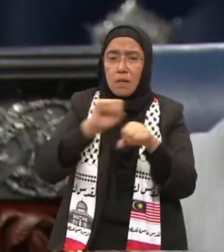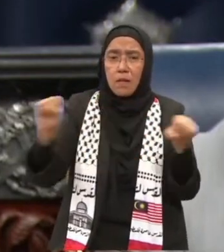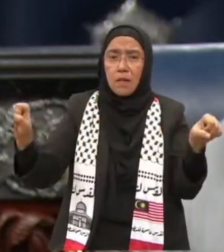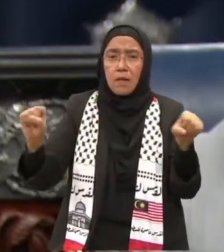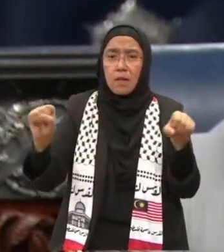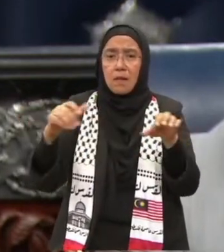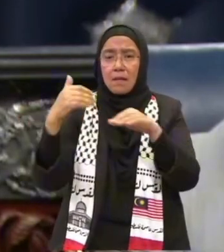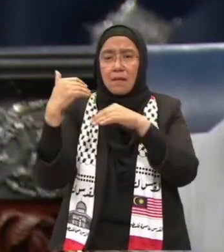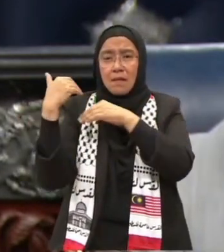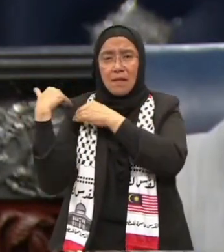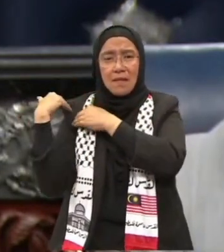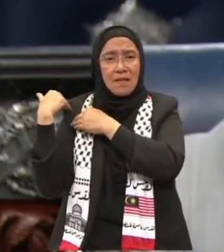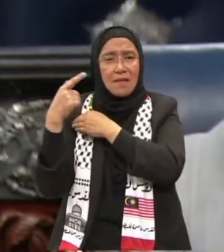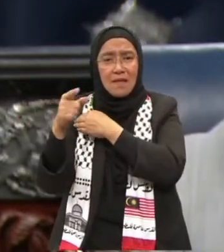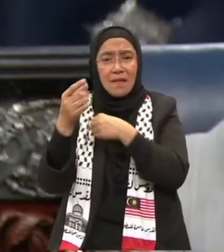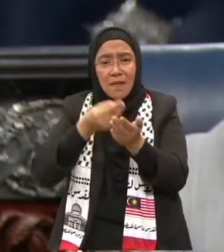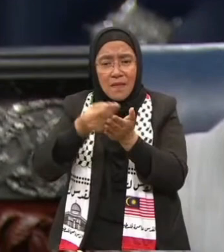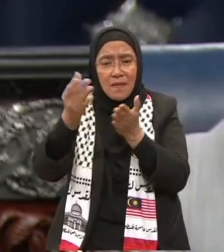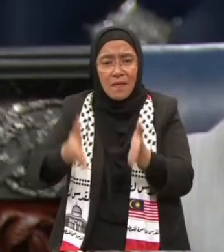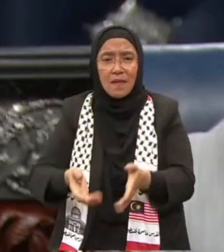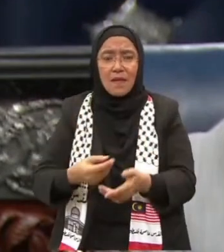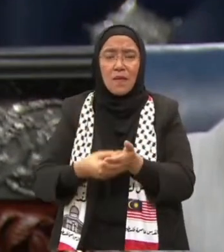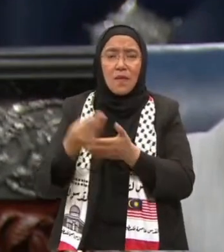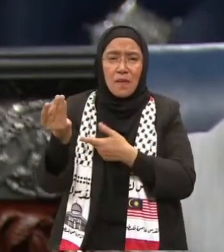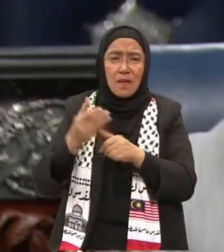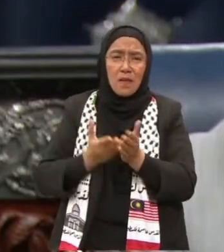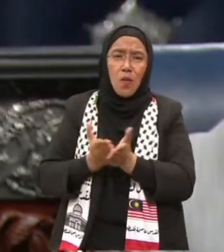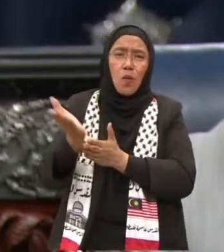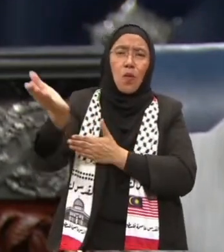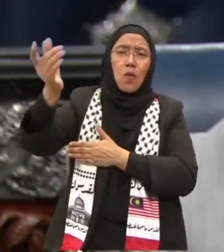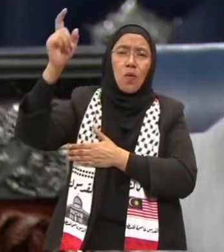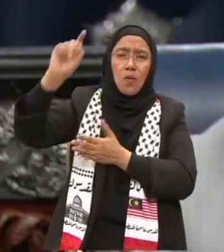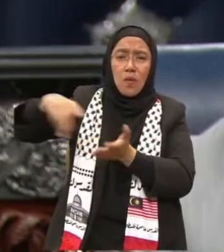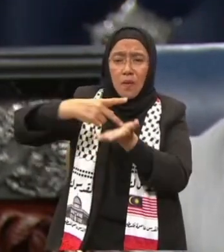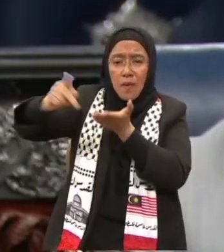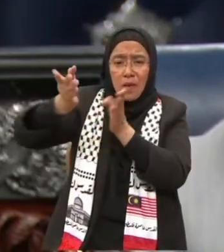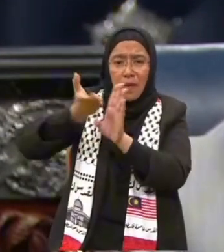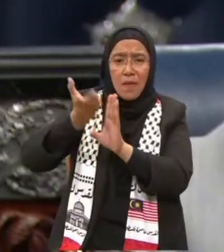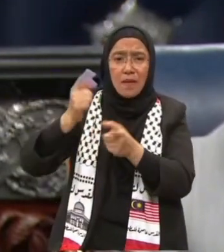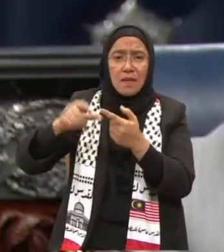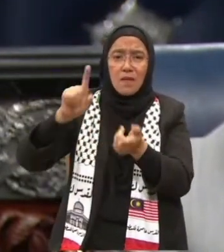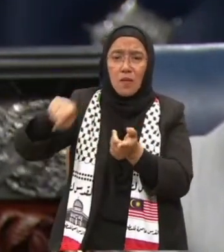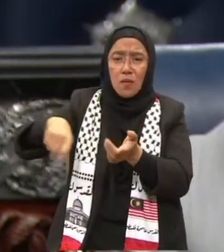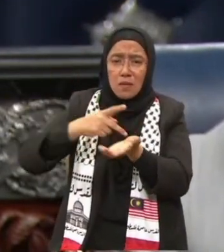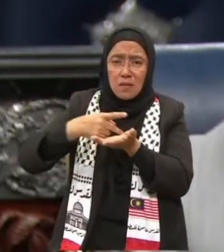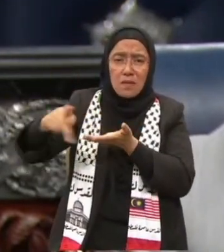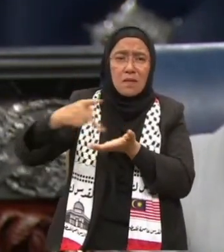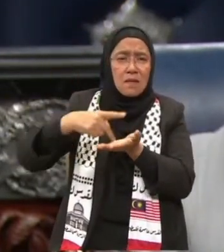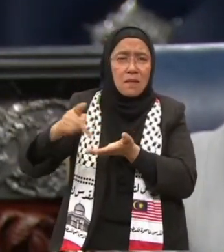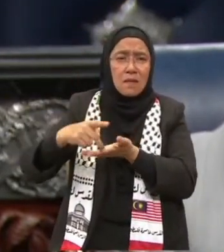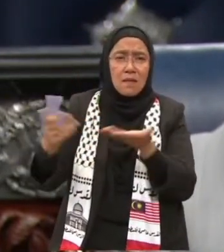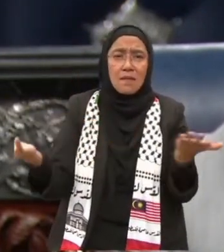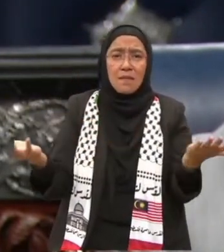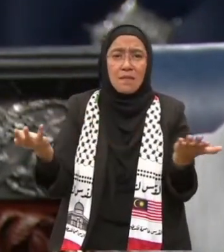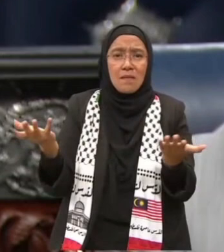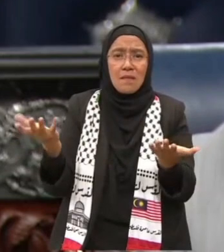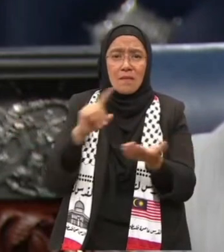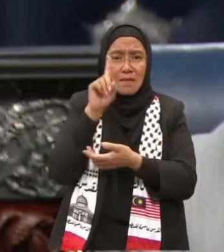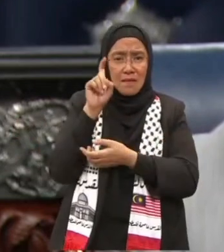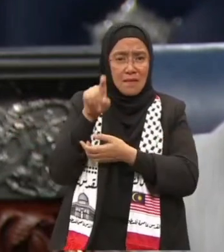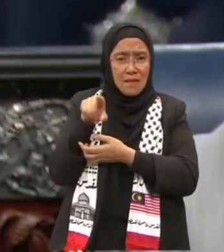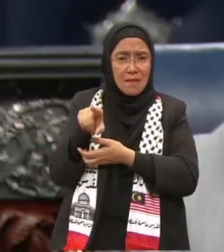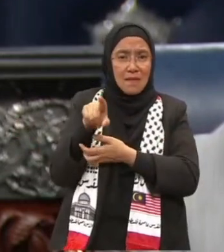pembeli membayar sewa rumah dan juga membayar pinjaman bank. Apakah kerajaan bercadang untuk menyemak mekanisme bayaran rumah